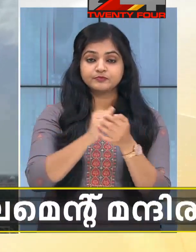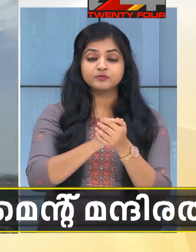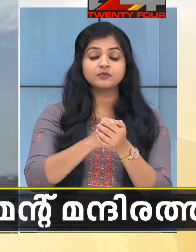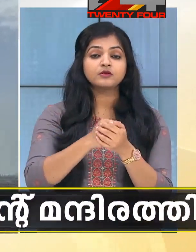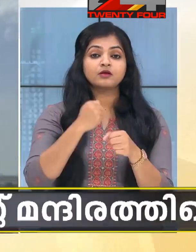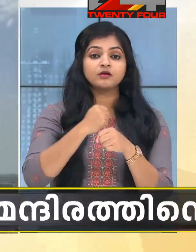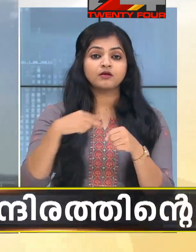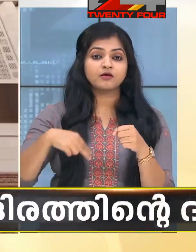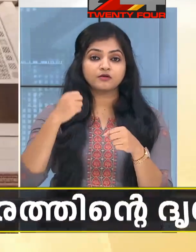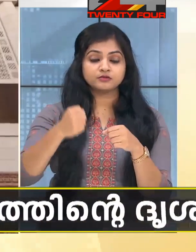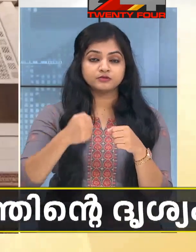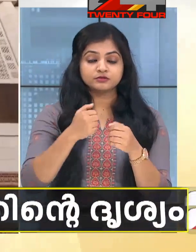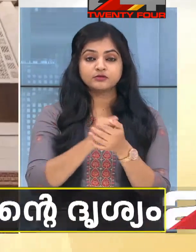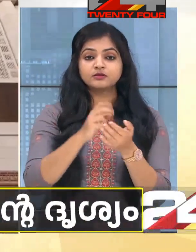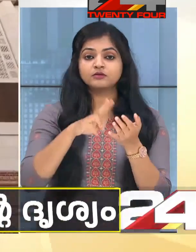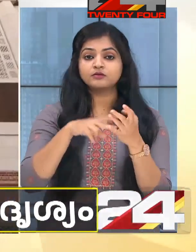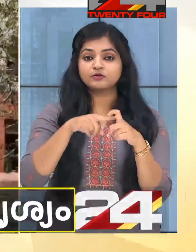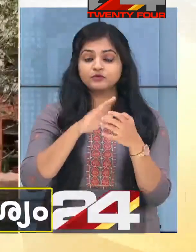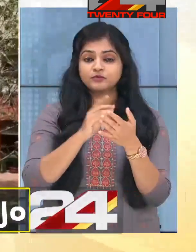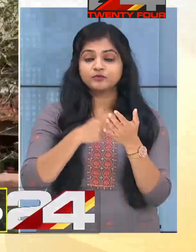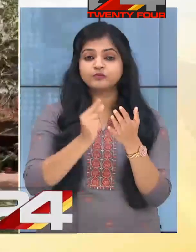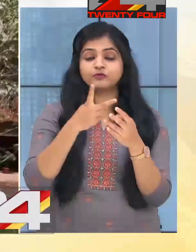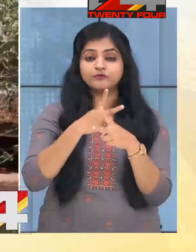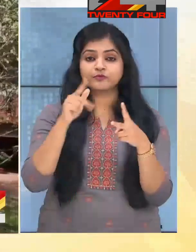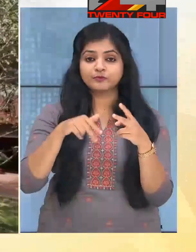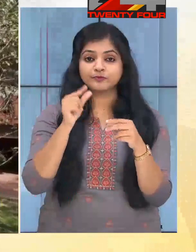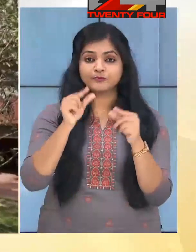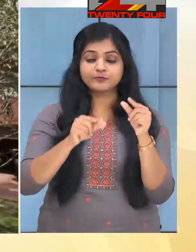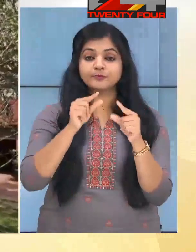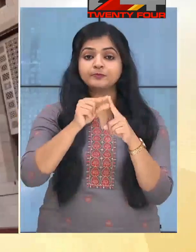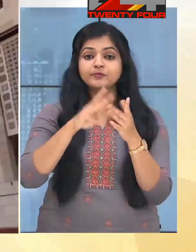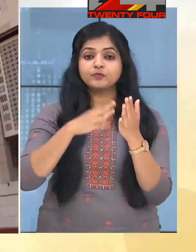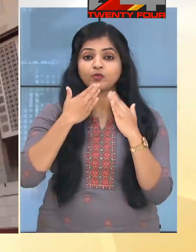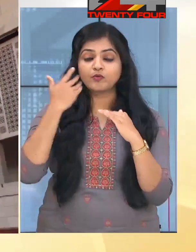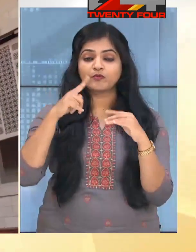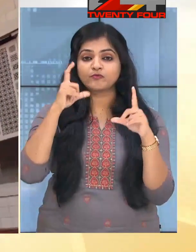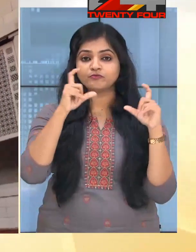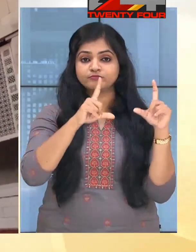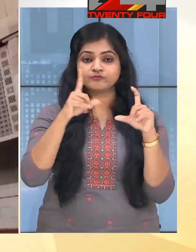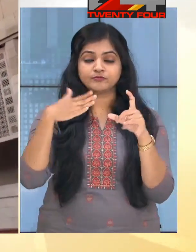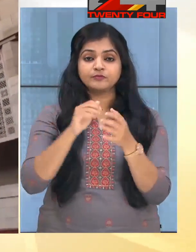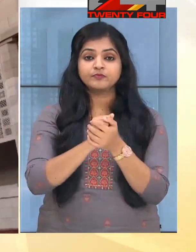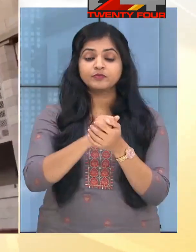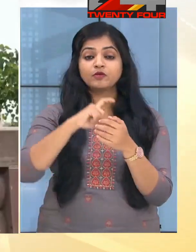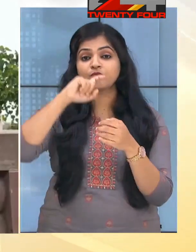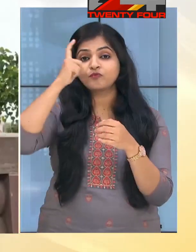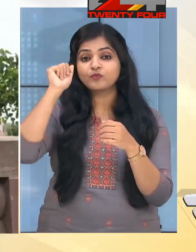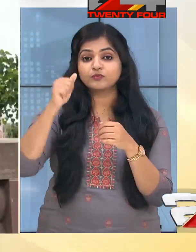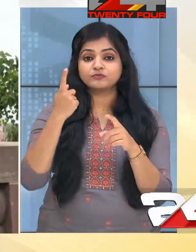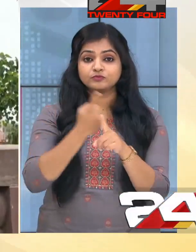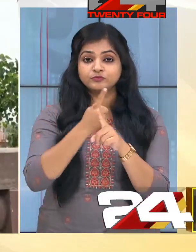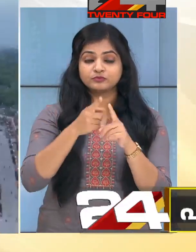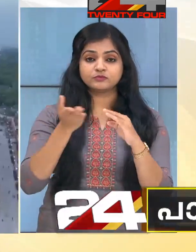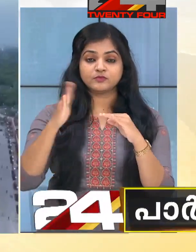മുൻപുള്ള പ്രധാനമന്ത്രിമാർ എന്നിവരുടെ ചിത്രങ്ങളെല്ലാം അലങ്കരിച്ചിരിക്കുന്നു. അങ്ങനെ ഒരു പൂർണ്ണമായിട്ടും കൊളോണിയൽ സംസ്കാരത്തിൽ നിന്ന് വിഭിന്നമായിട്ടുള്ള ഒരു പരമ്പരാഗത